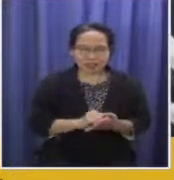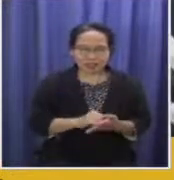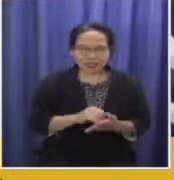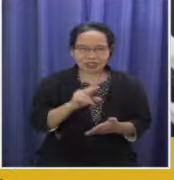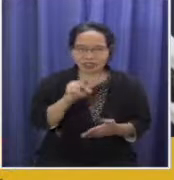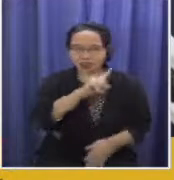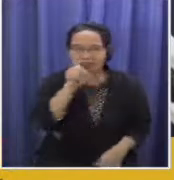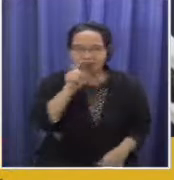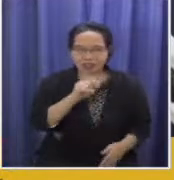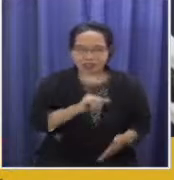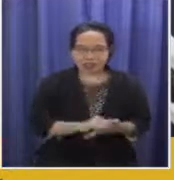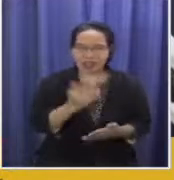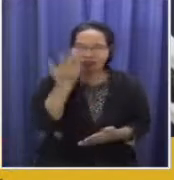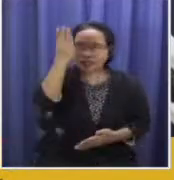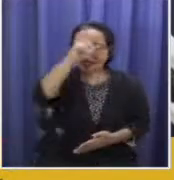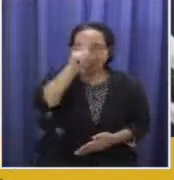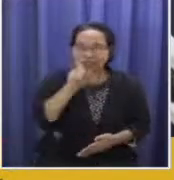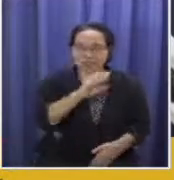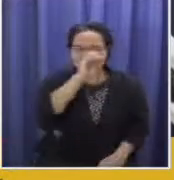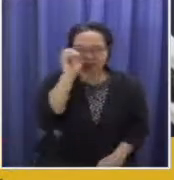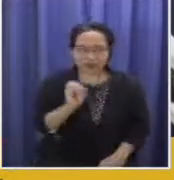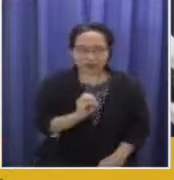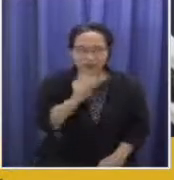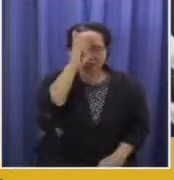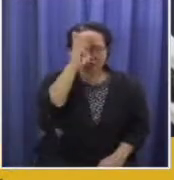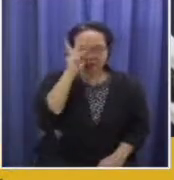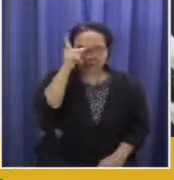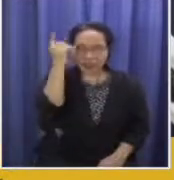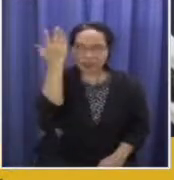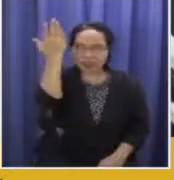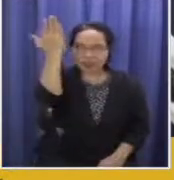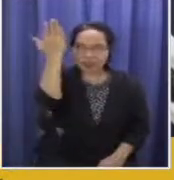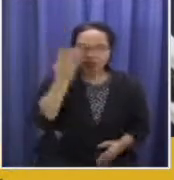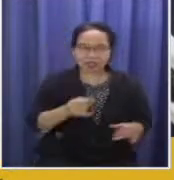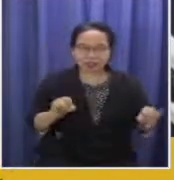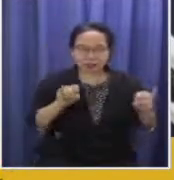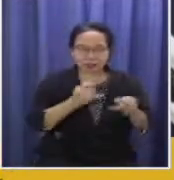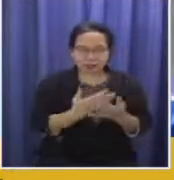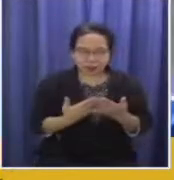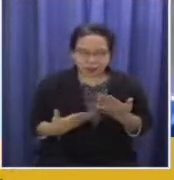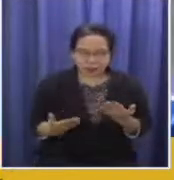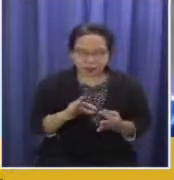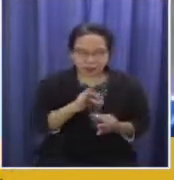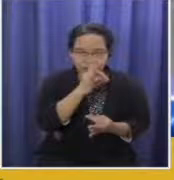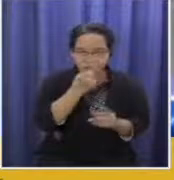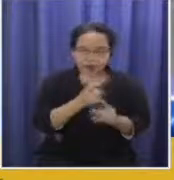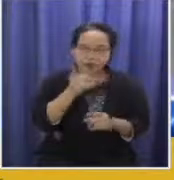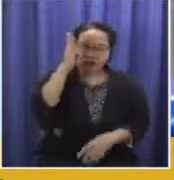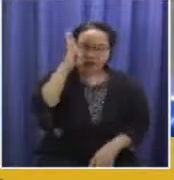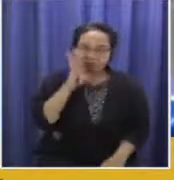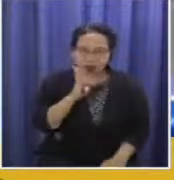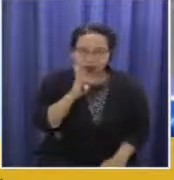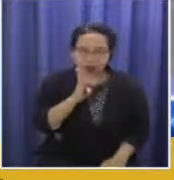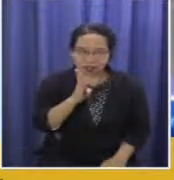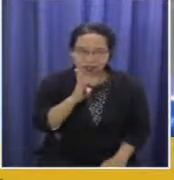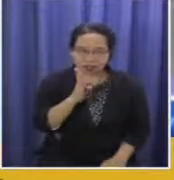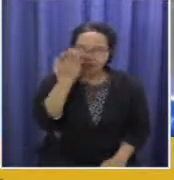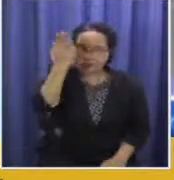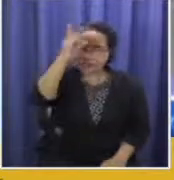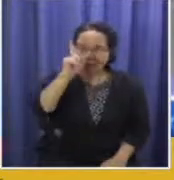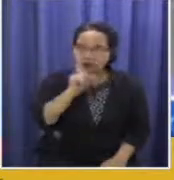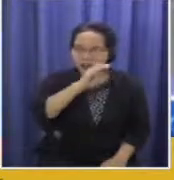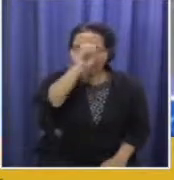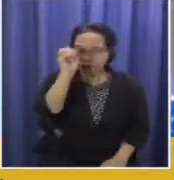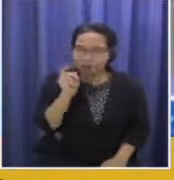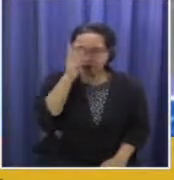no question that he is 100% God because his essence as a spirit came from God. भनेपछि त्यहाँ कुनै